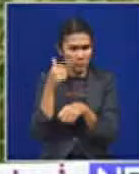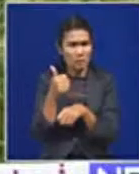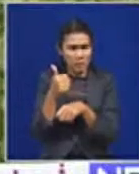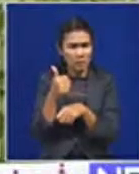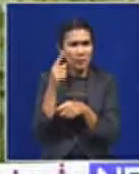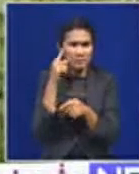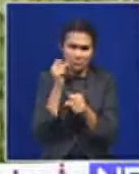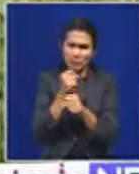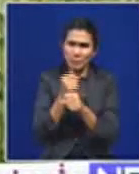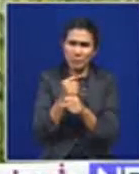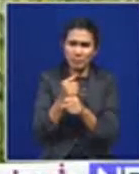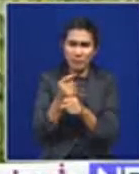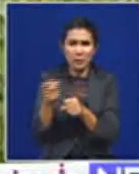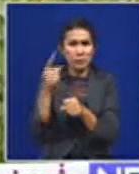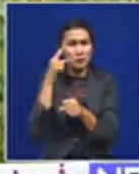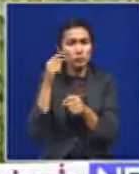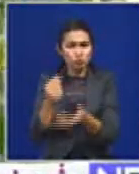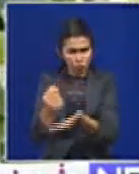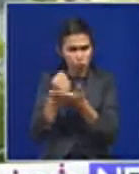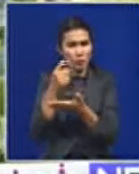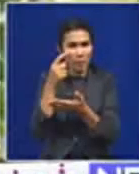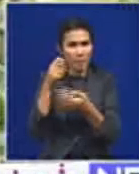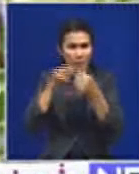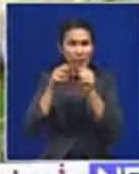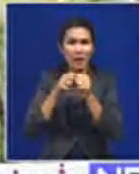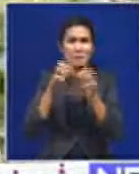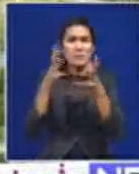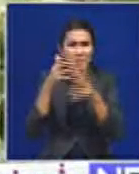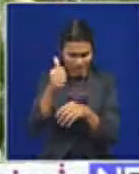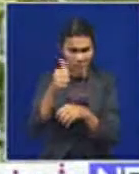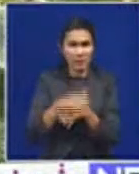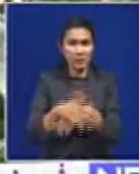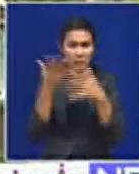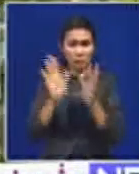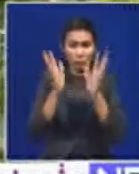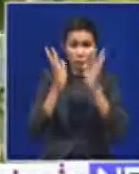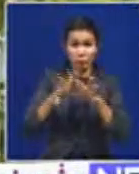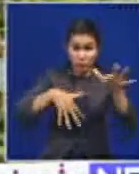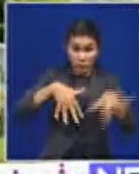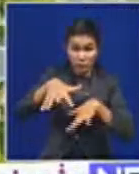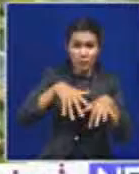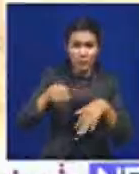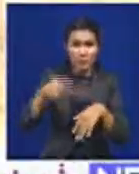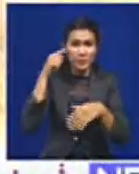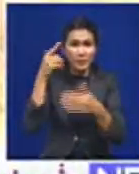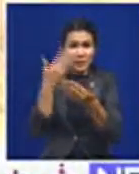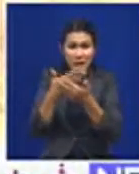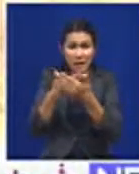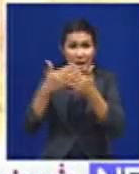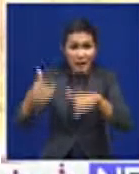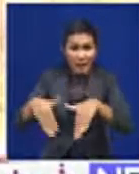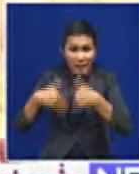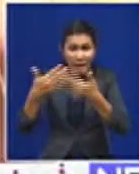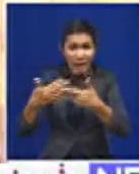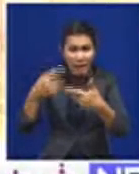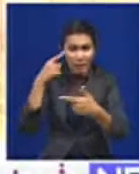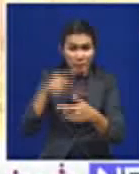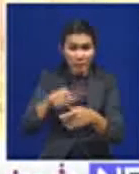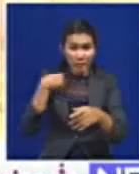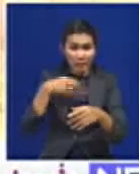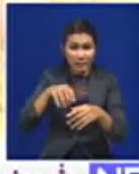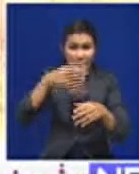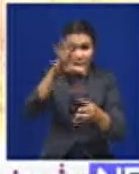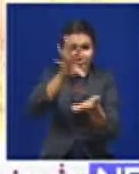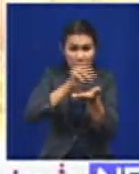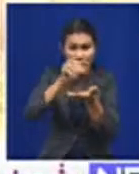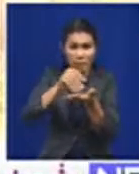รียกว่าก็จะบรรเทาได้แล้วอย่างน้อยๆอย่างชาวบ้านก็ยังมีรายได้พอเก็บได้ก็มีราย